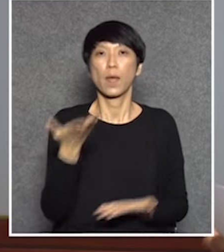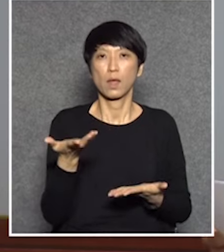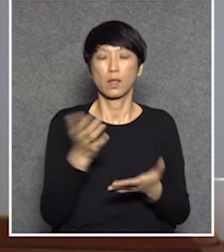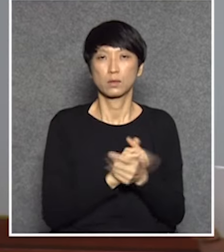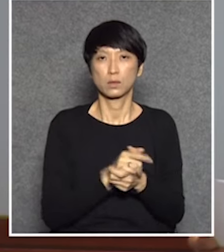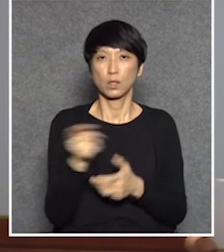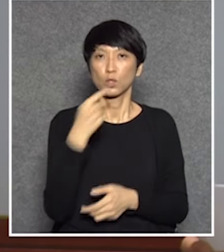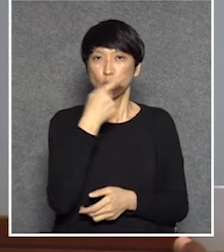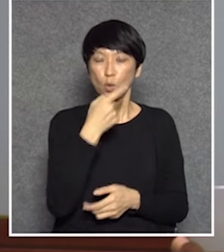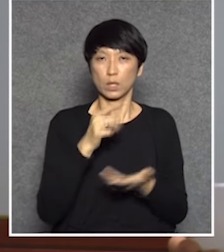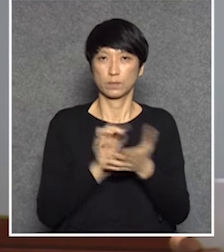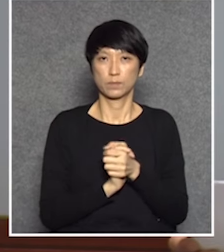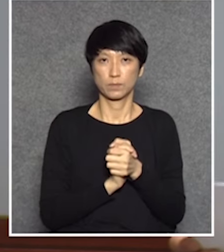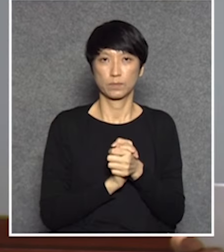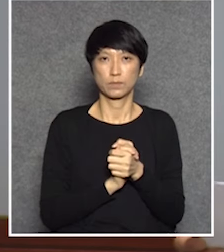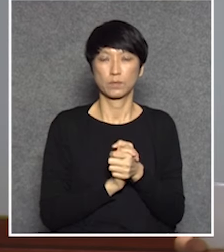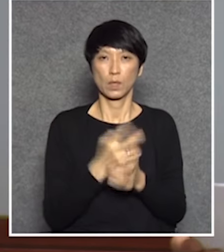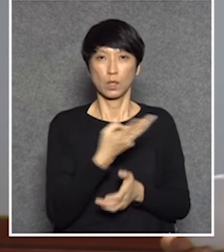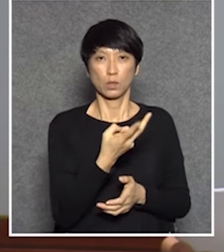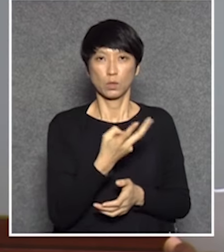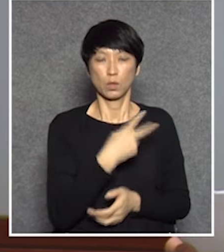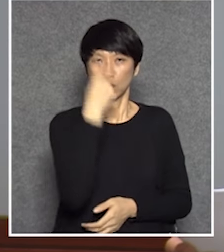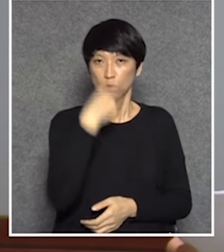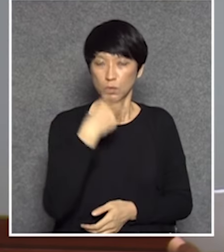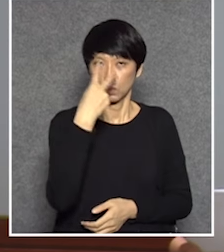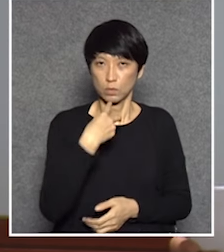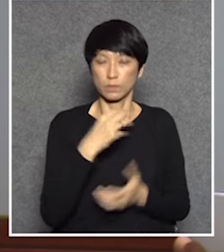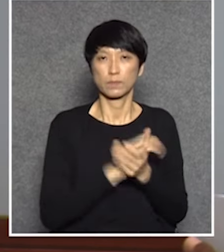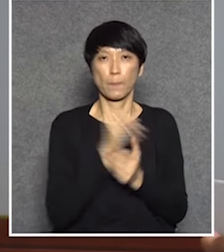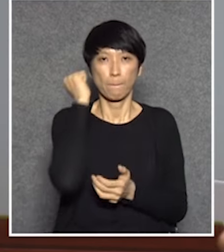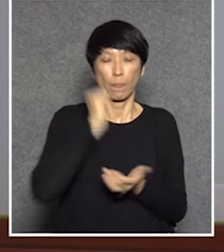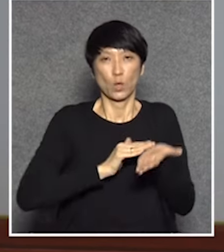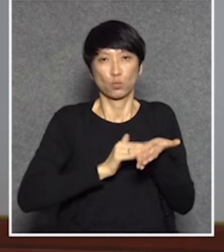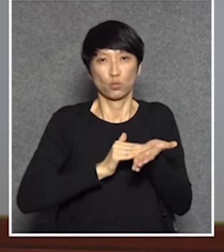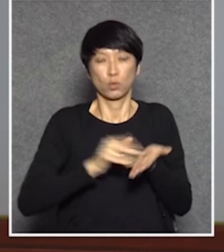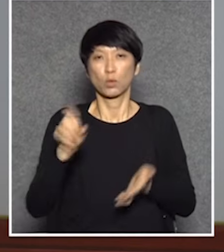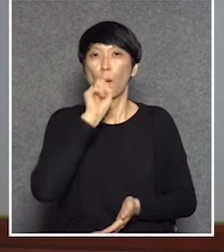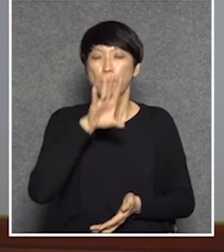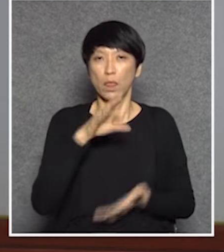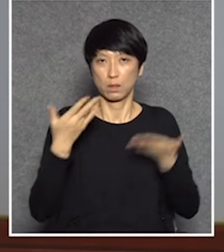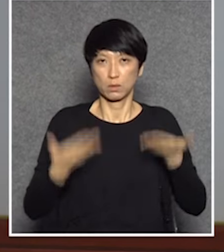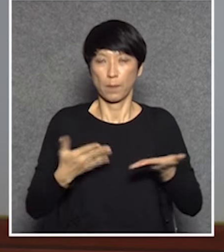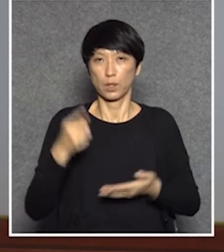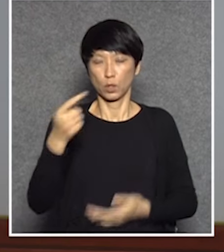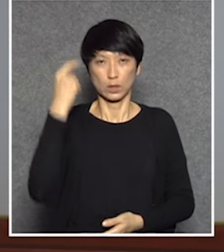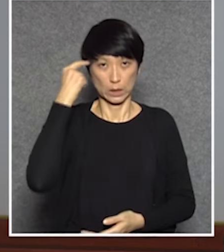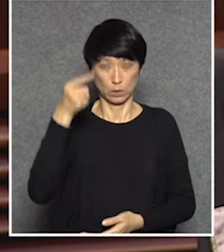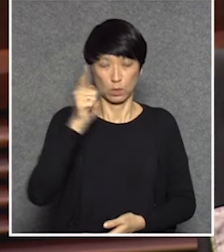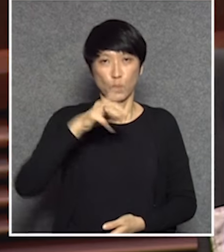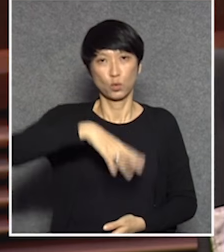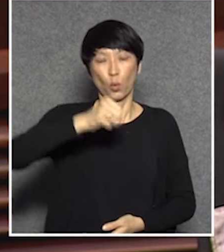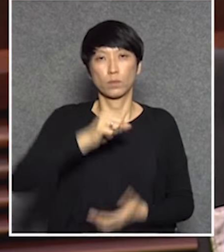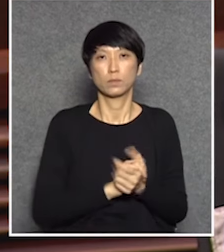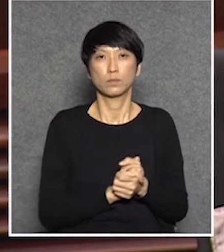他讀了這個這兩位悲慘的這兩位人的悲慘遭遇，他還問一句是今天他應該適用的，